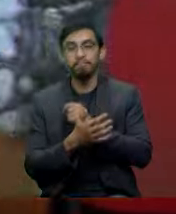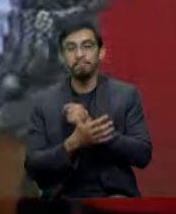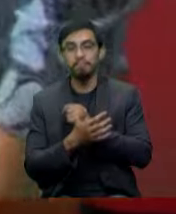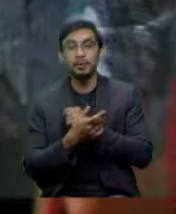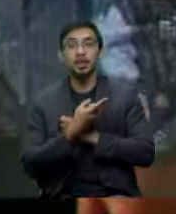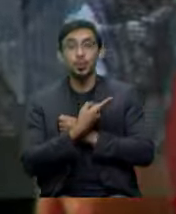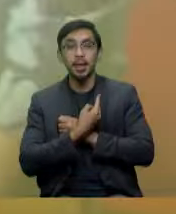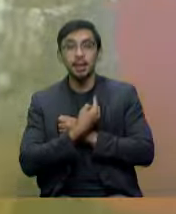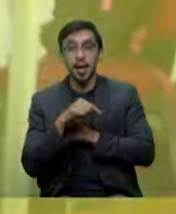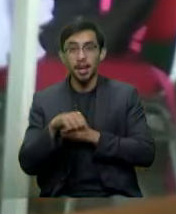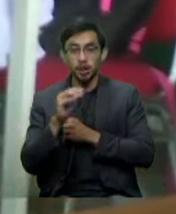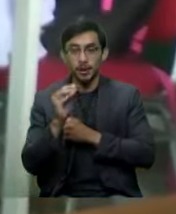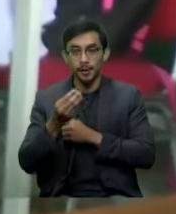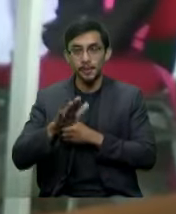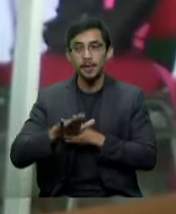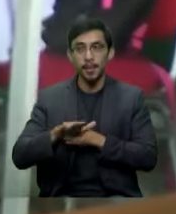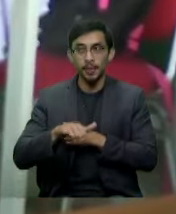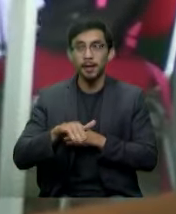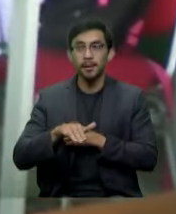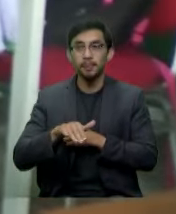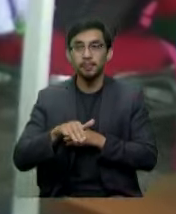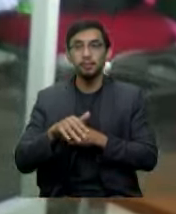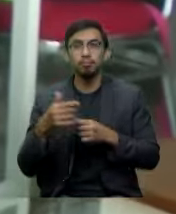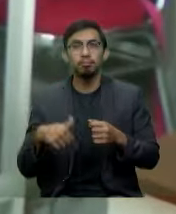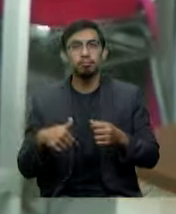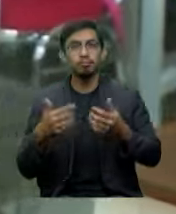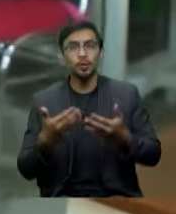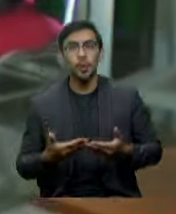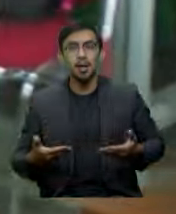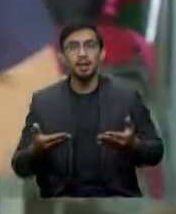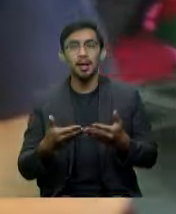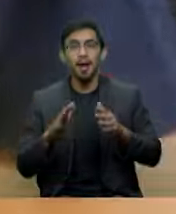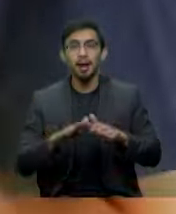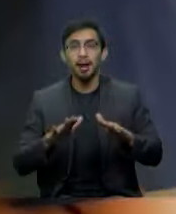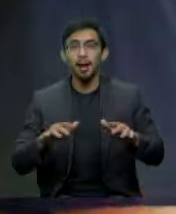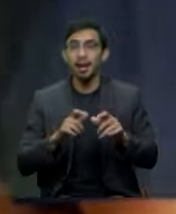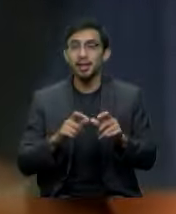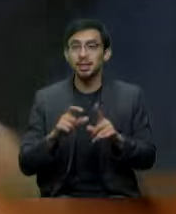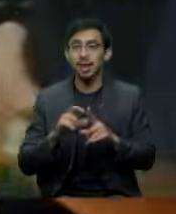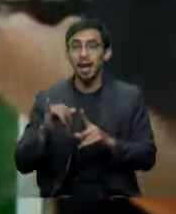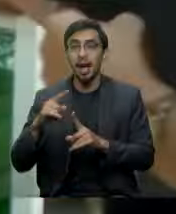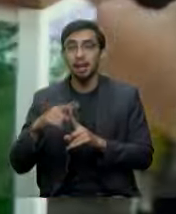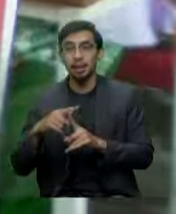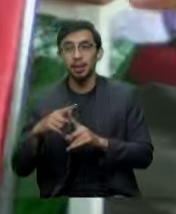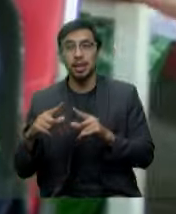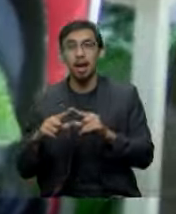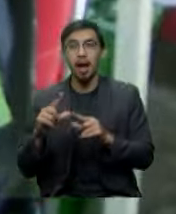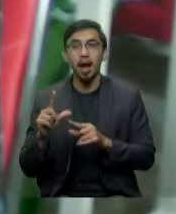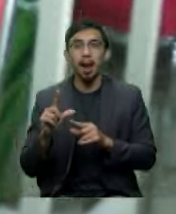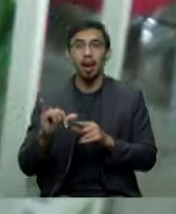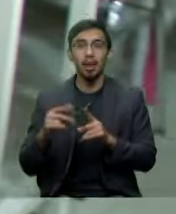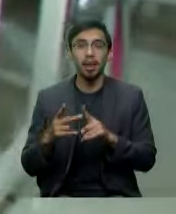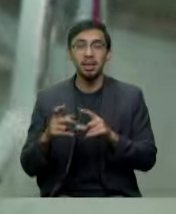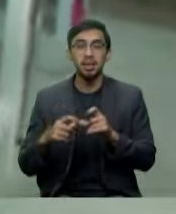Selatan. Memang saat ini suasananya siswa-siswi dari SDIT Al Ihsan ini sangat menikmati dari